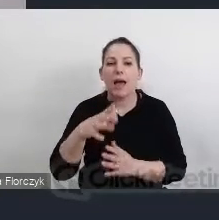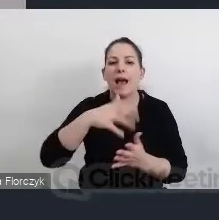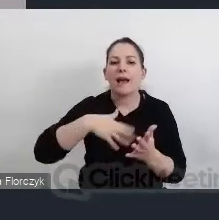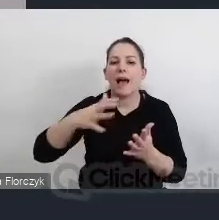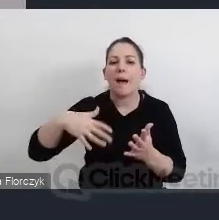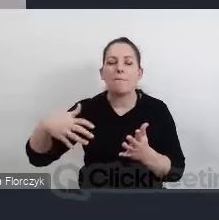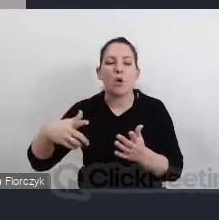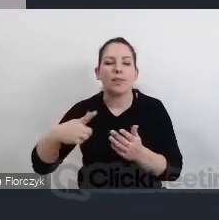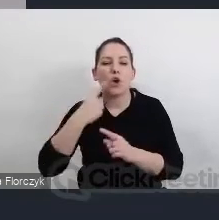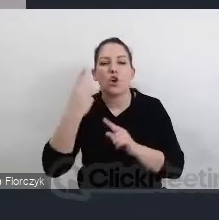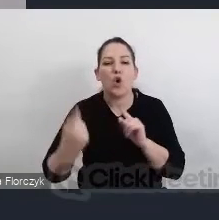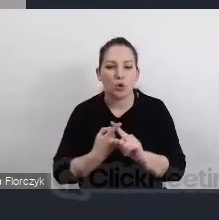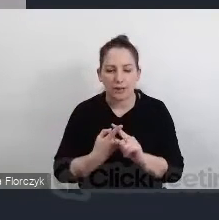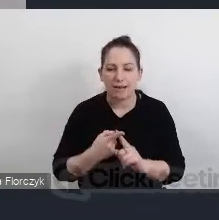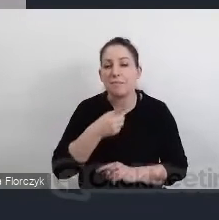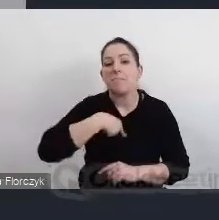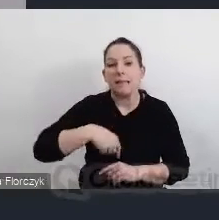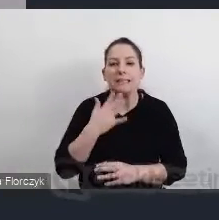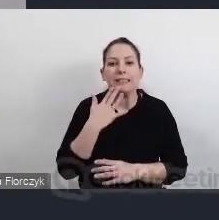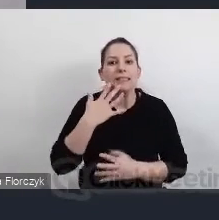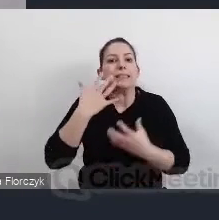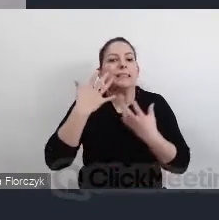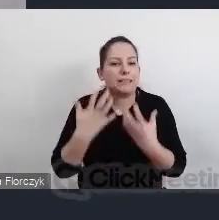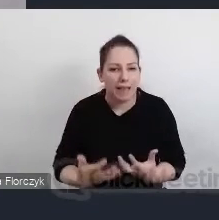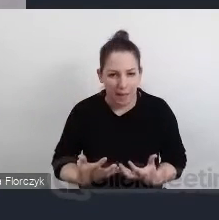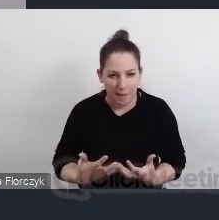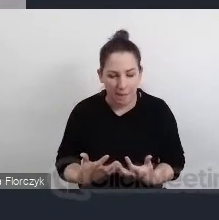My byśmy z jednej strony bardzo chcieli